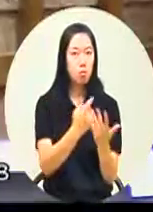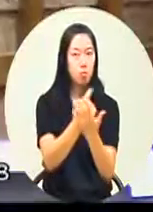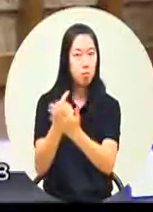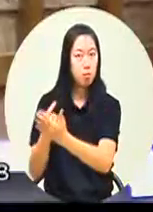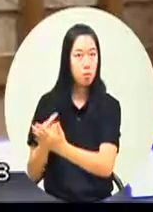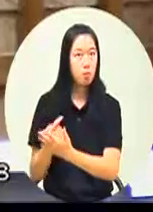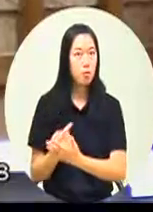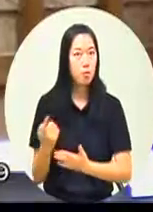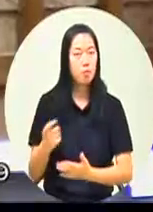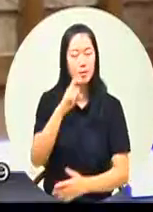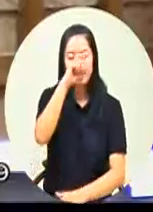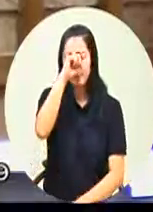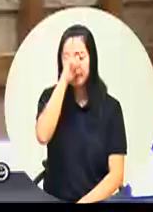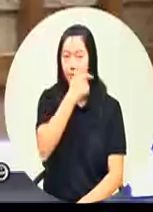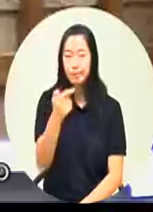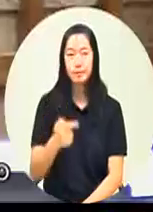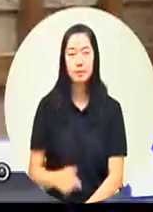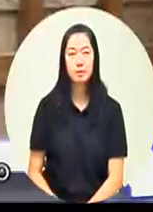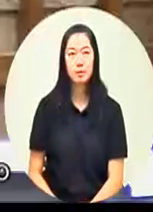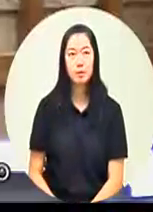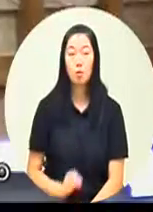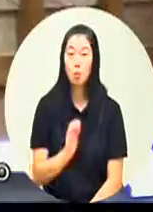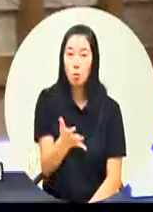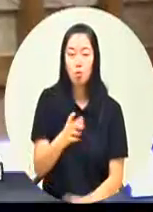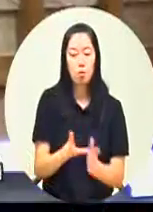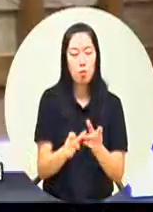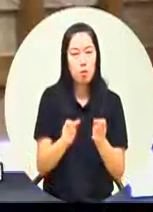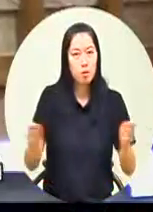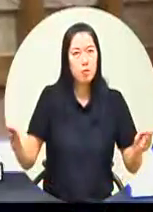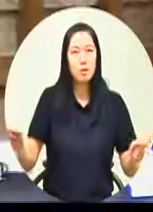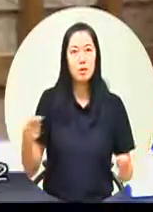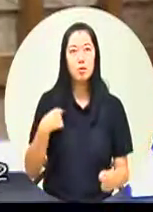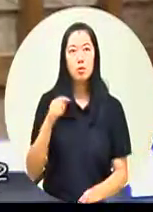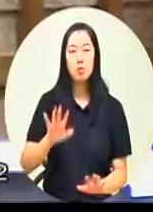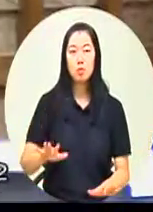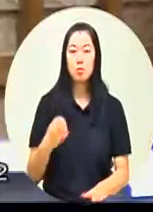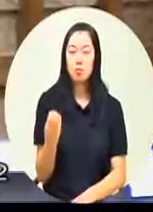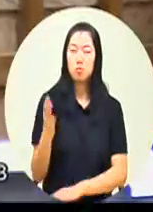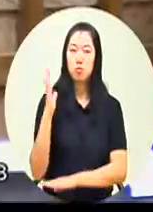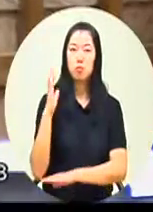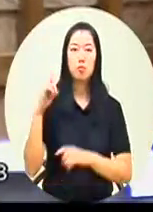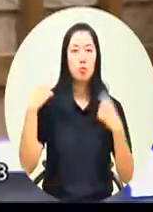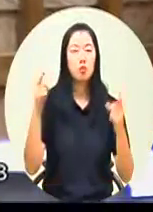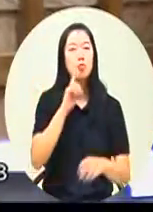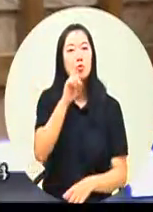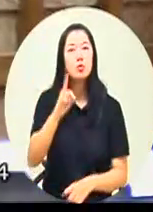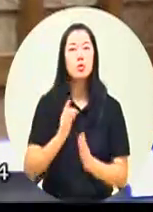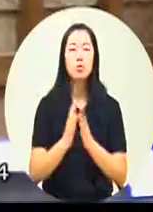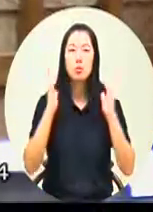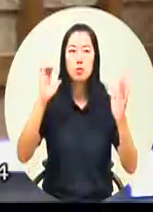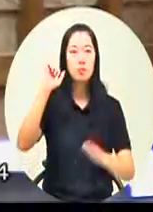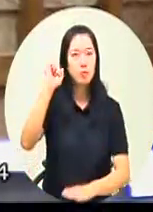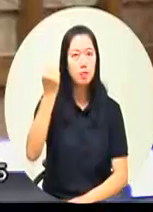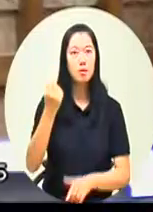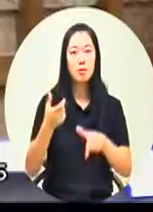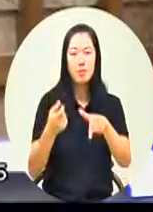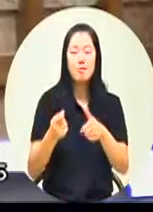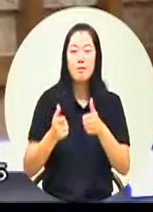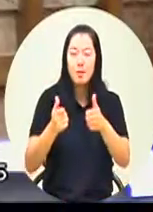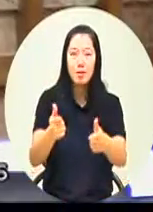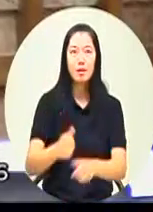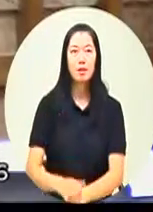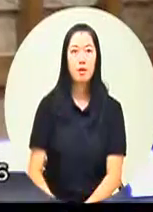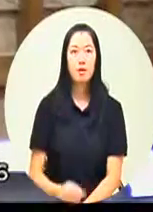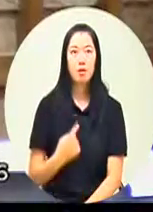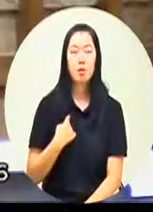常非常期待的啦。与长久以来，咱进行监护点咧讲要什么正义，要什么公道，我都为